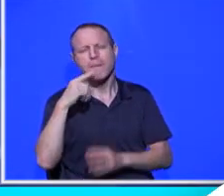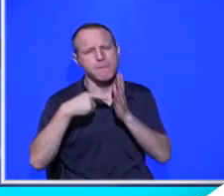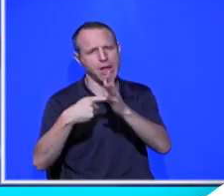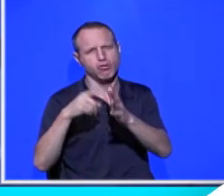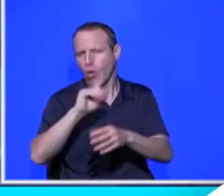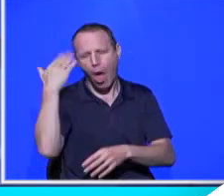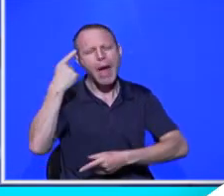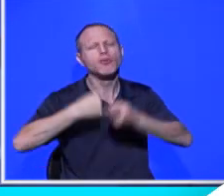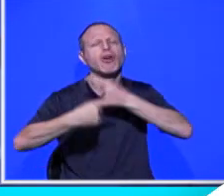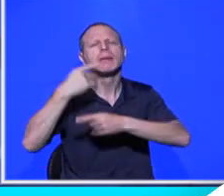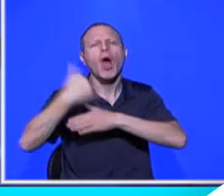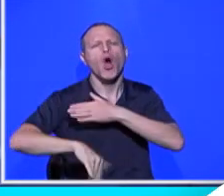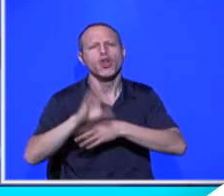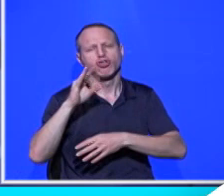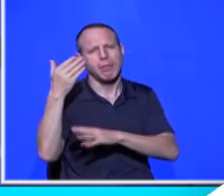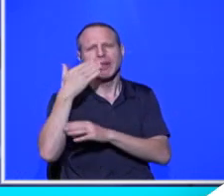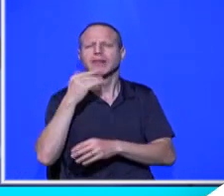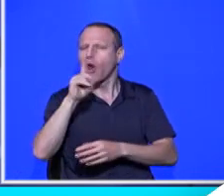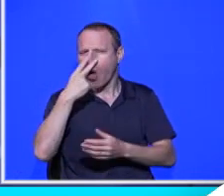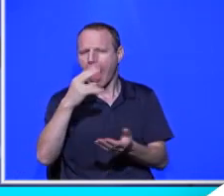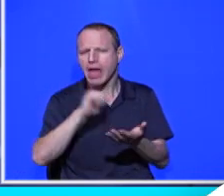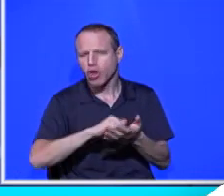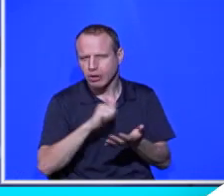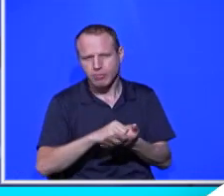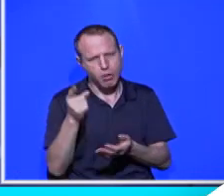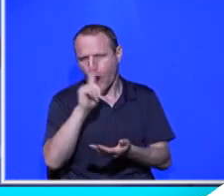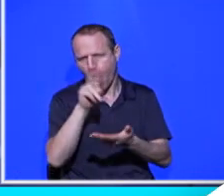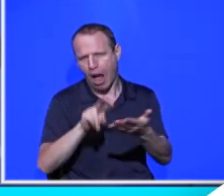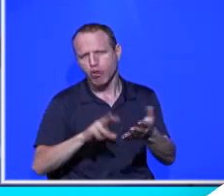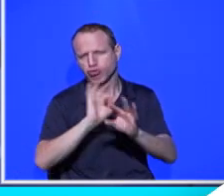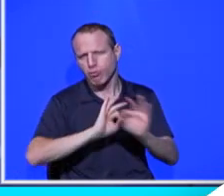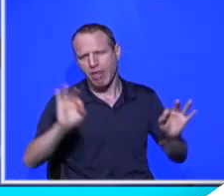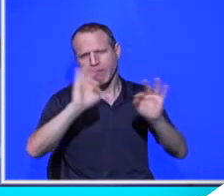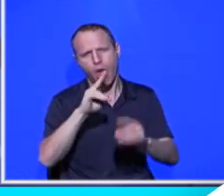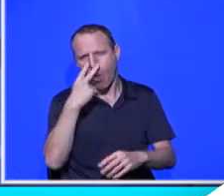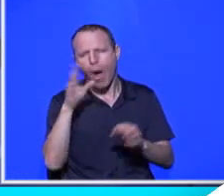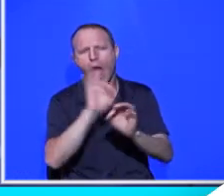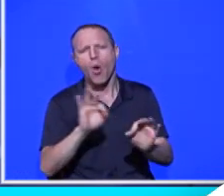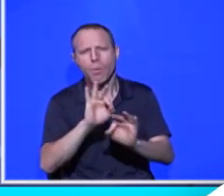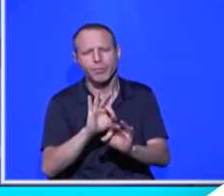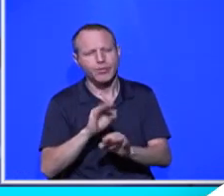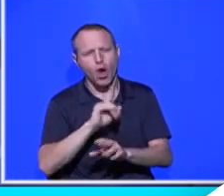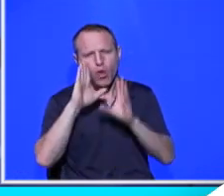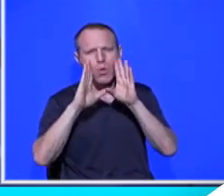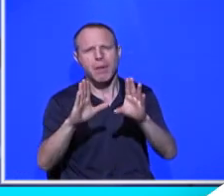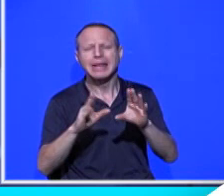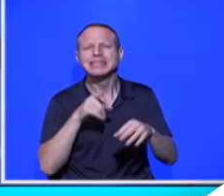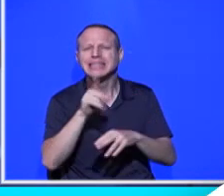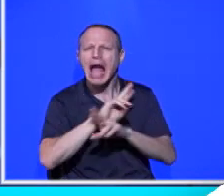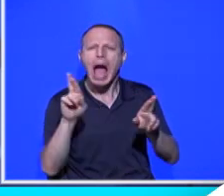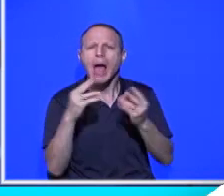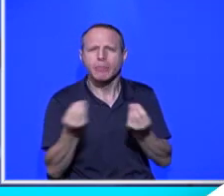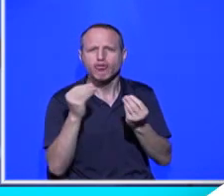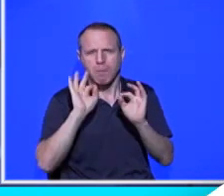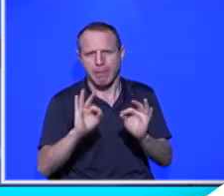האחרונות במדינת ישראל. הוא לא ראה עיתונים, לא קרא שום דבר, לא ראה כלום. זה פשוט לא יאומן. כלומר, זה רק מישהו